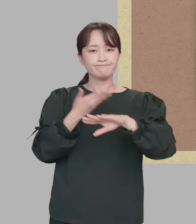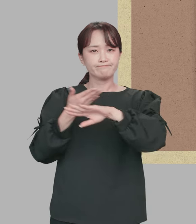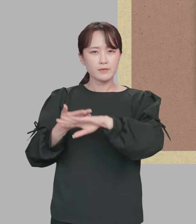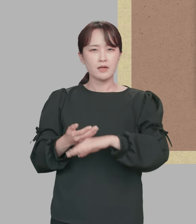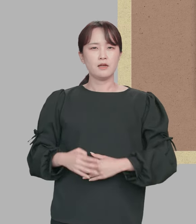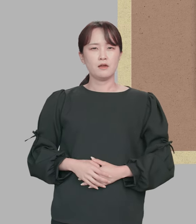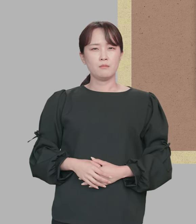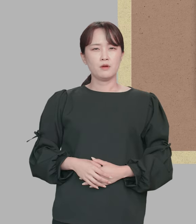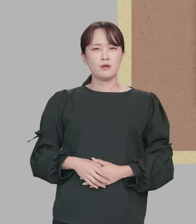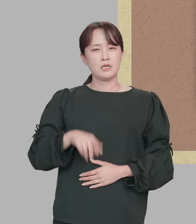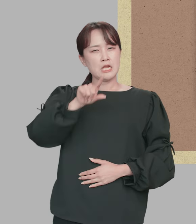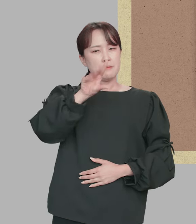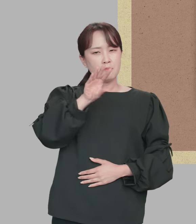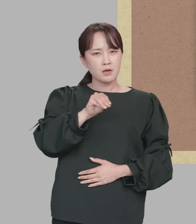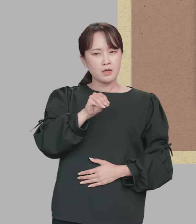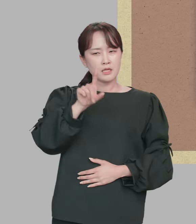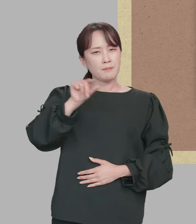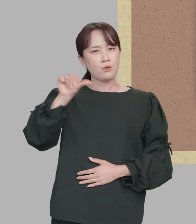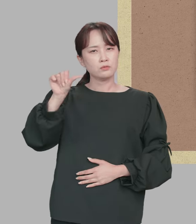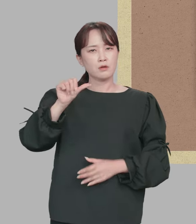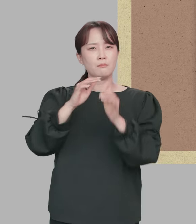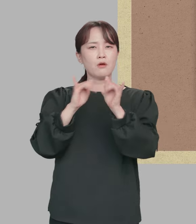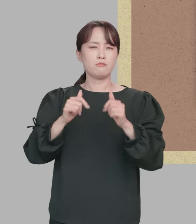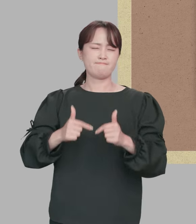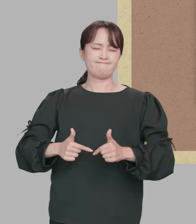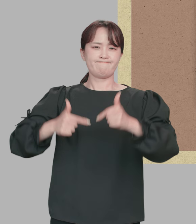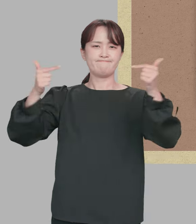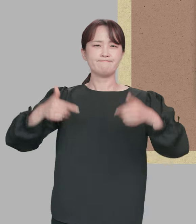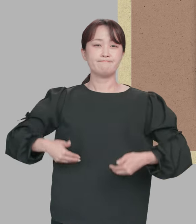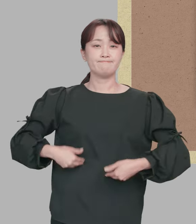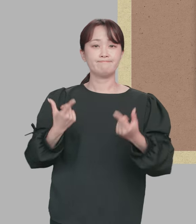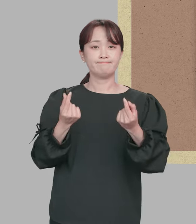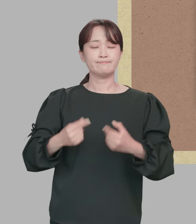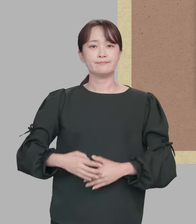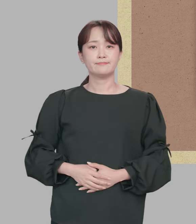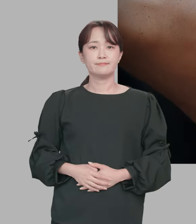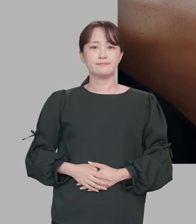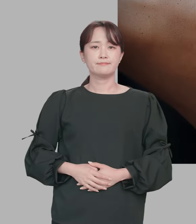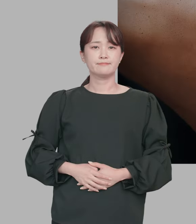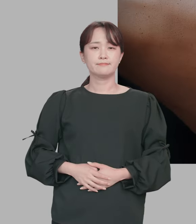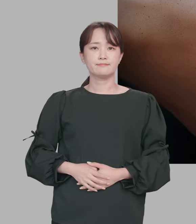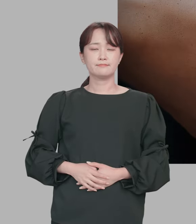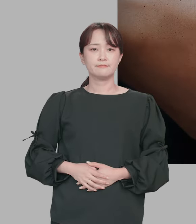최소 1만 명에서 1만 5천여 명이 더 필요하게 될 것이라고 합니다.